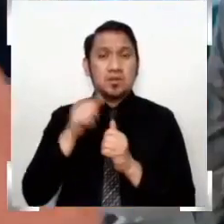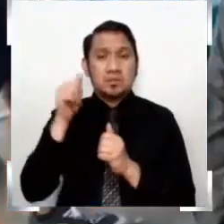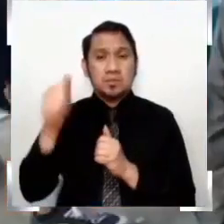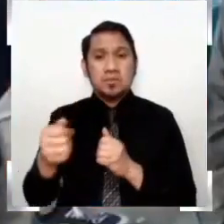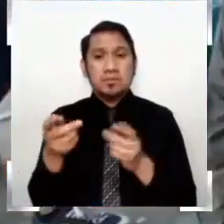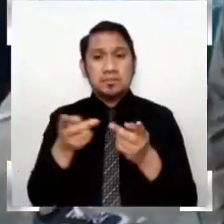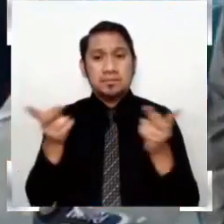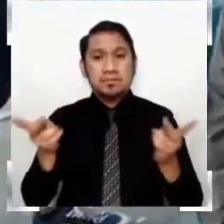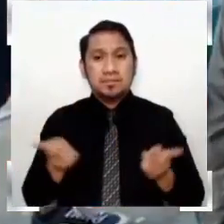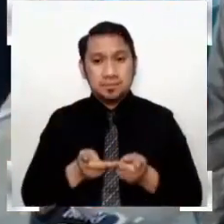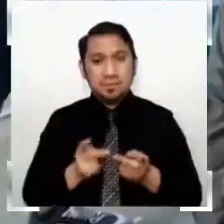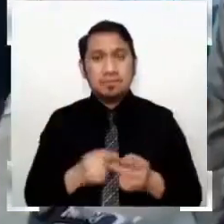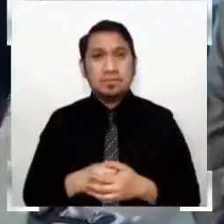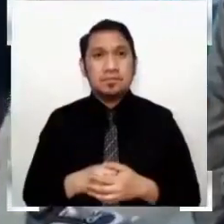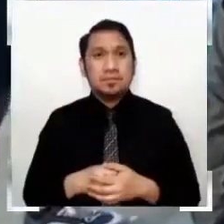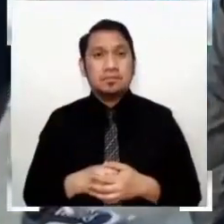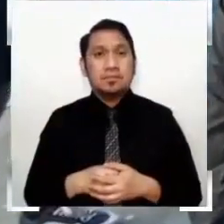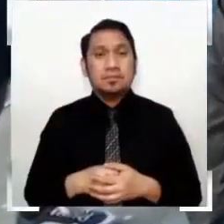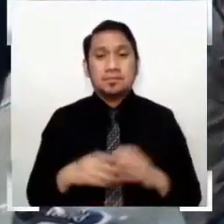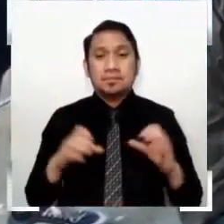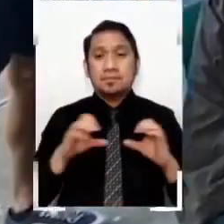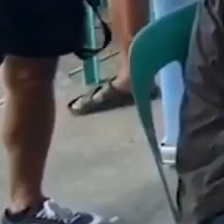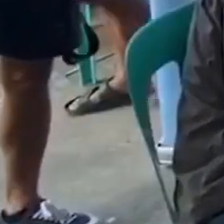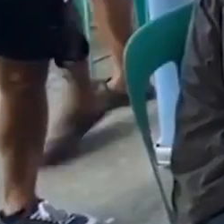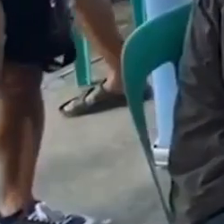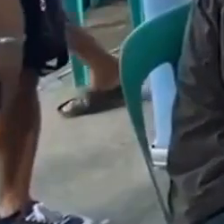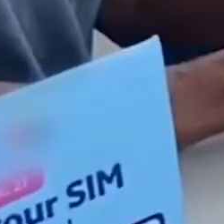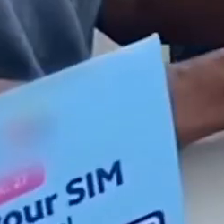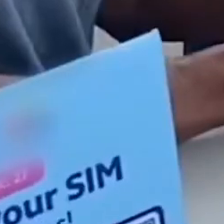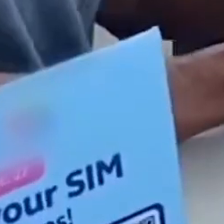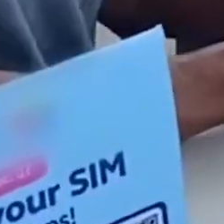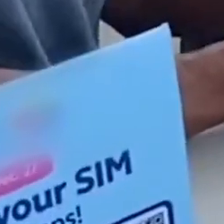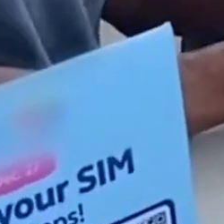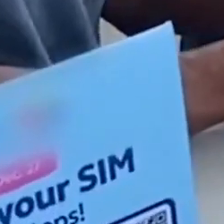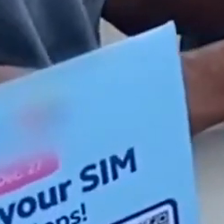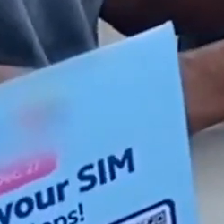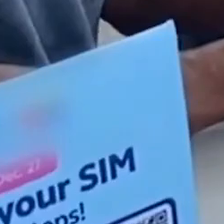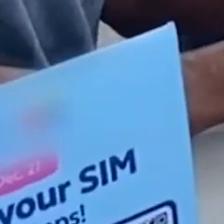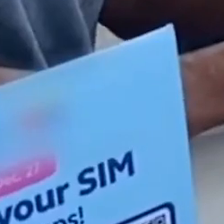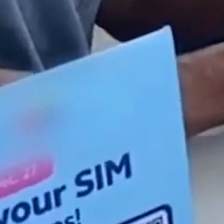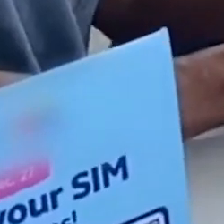areas. Para sa GMA Regional TV, 1 North Central Luzon